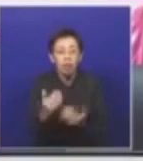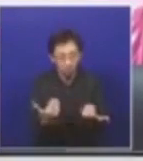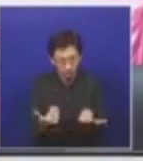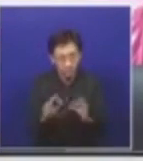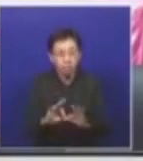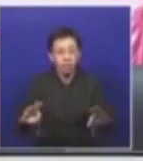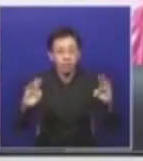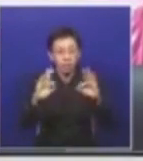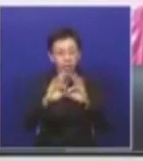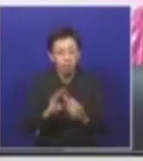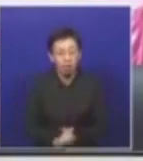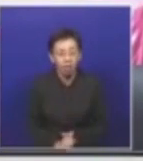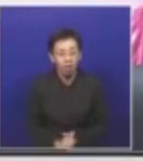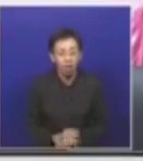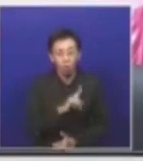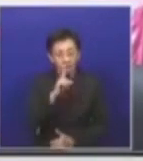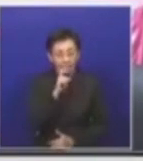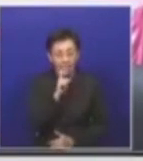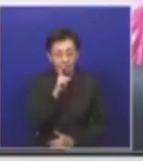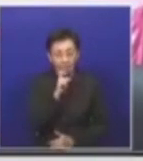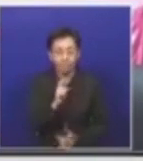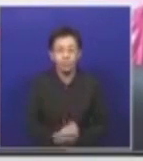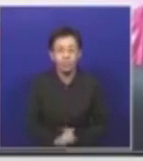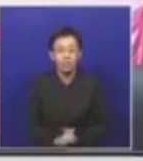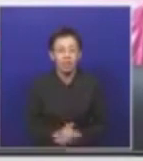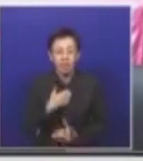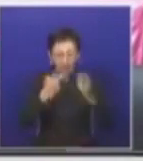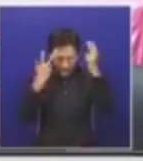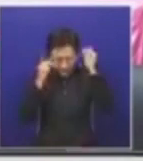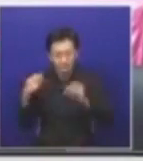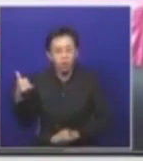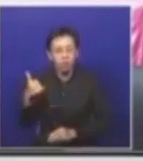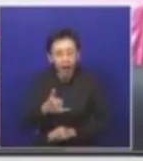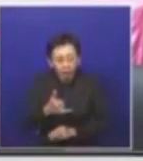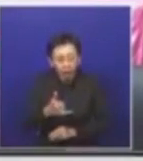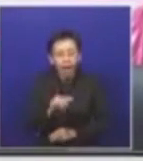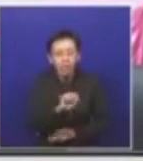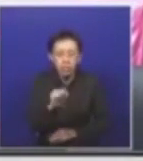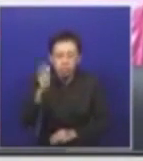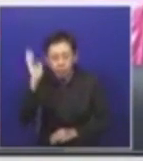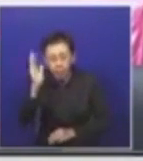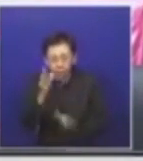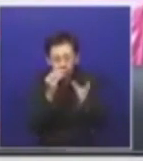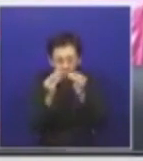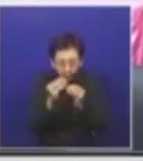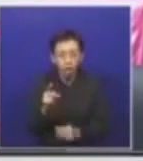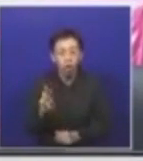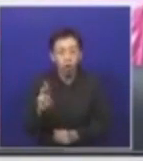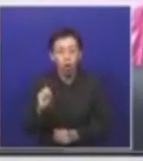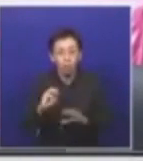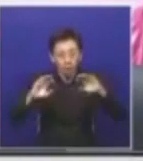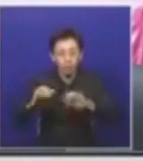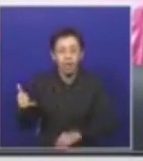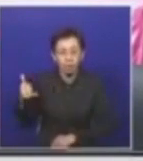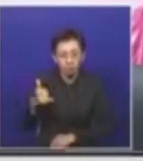สำคัญนะแล้วแก้ตัวไม่ได้วันอาทิตย์อยากให้ท่านนายกรัฐมนตรีมาฟังคณะรัฐมนตรีก็ต้องมาตามสม